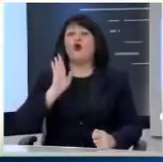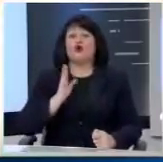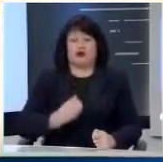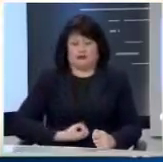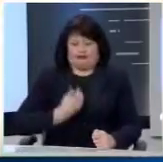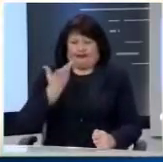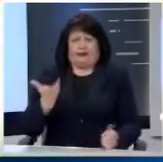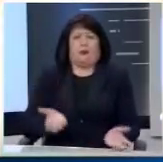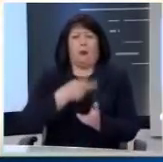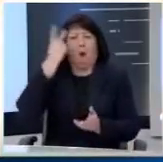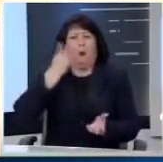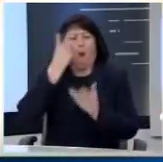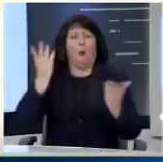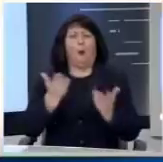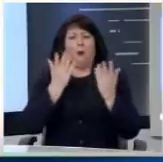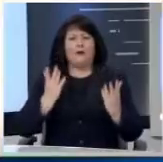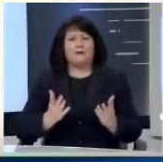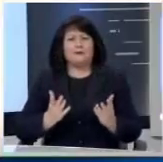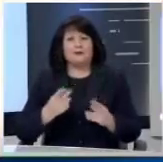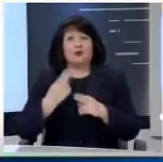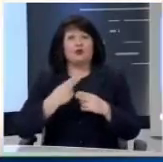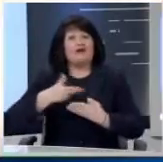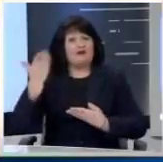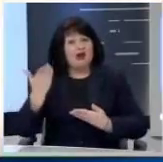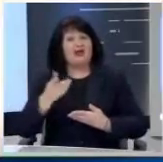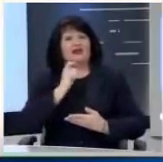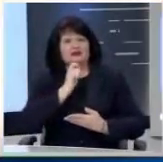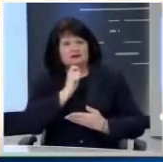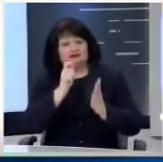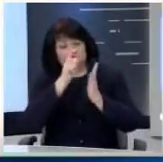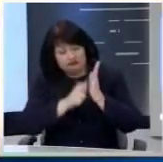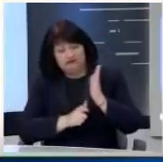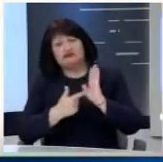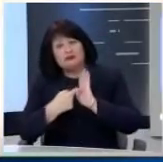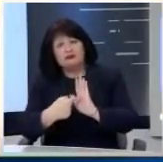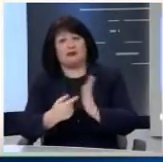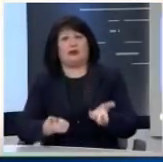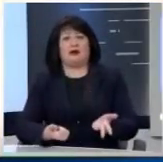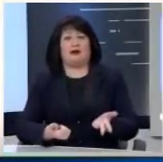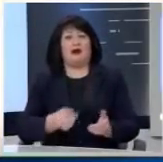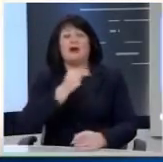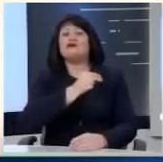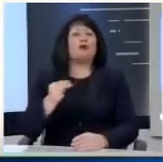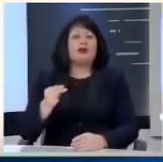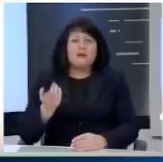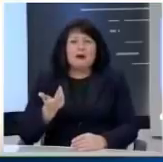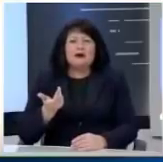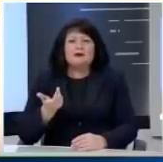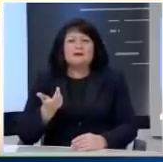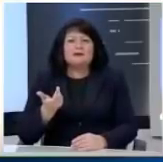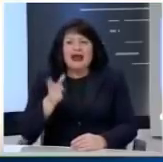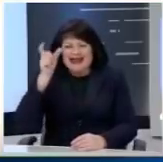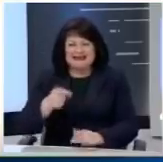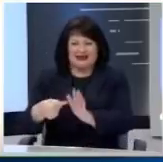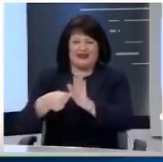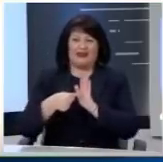από αρθρογραφία συγκεκριμένη σε έγκριτες εφημερίδες. Αναδεικνύεται λοιπόν ένα ζήτημα, προκειμένου να